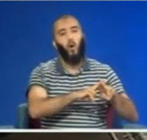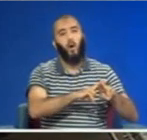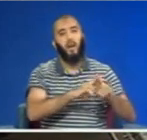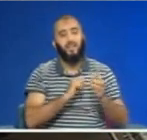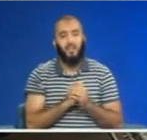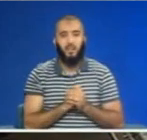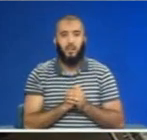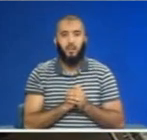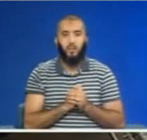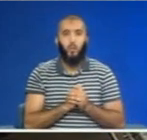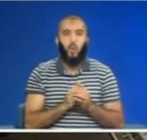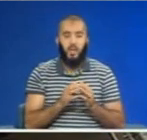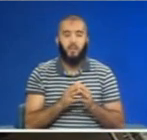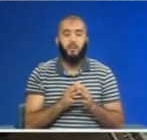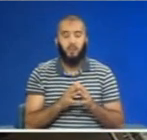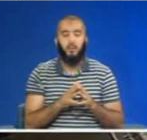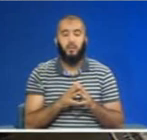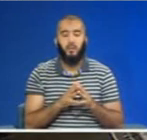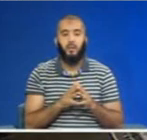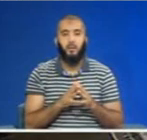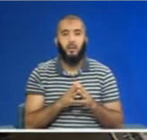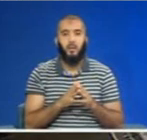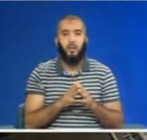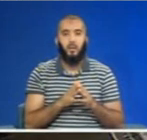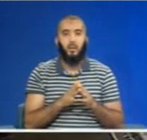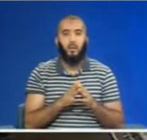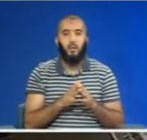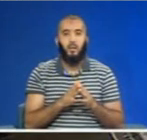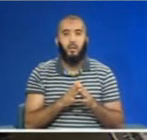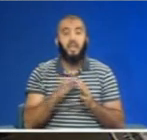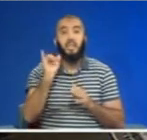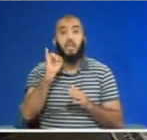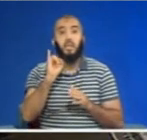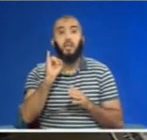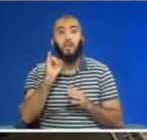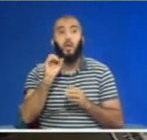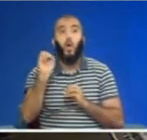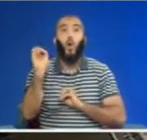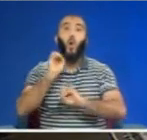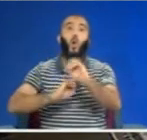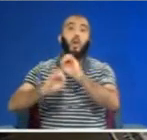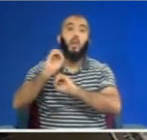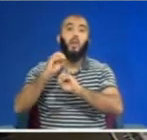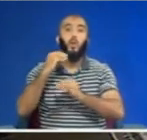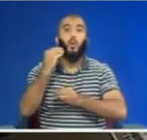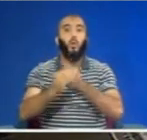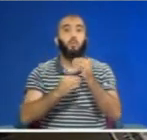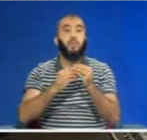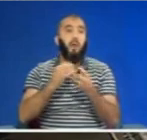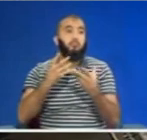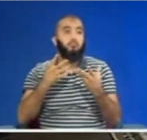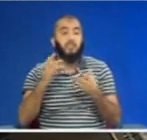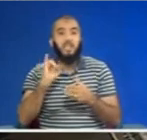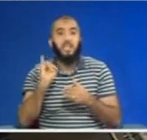يعني كيش يقولوا وليها نهار الفاتحة؟ أسكو خالها أسكو عمها؟ إن شاء الله